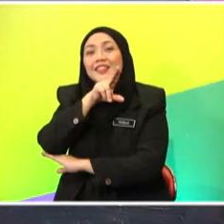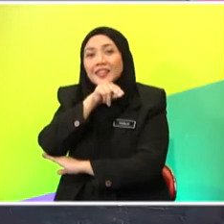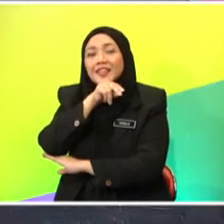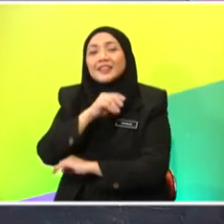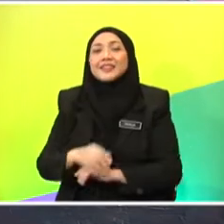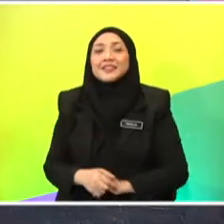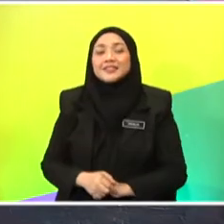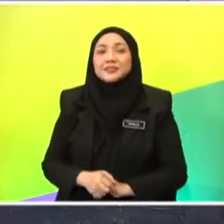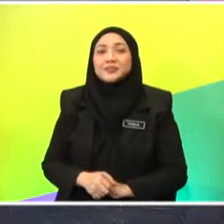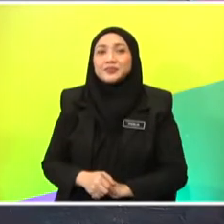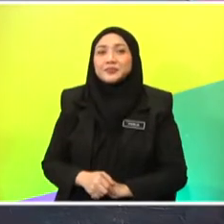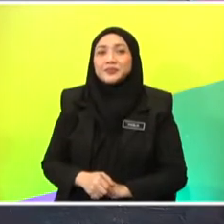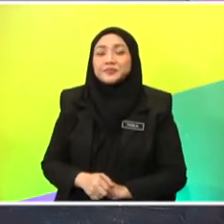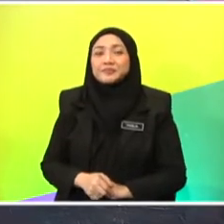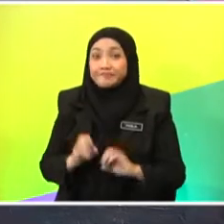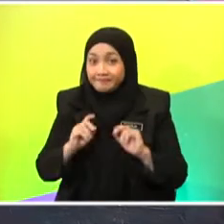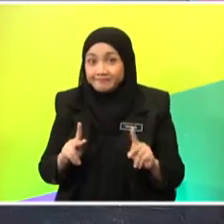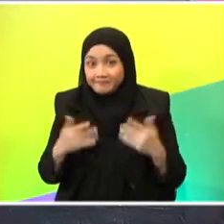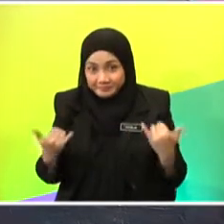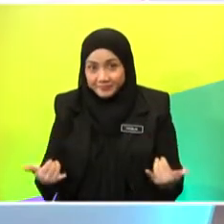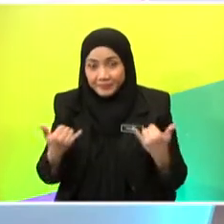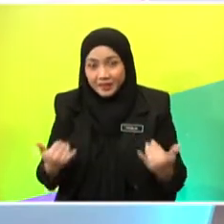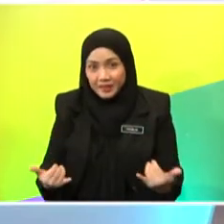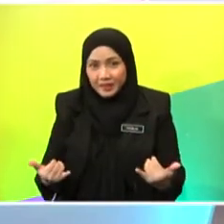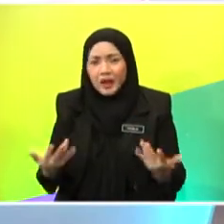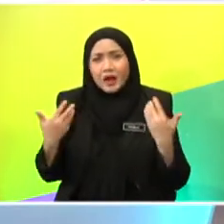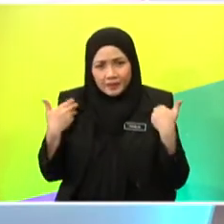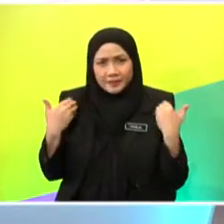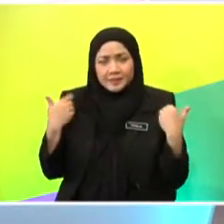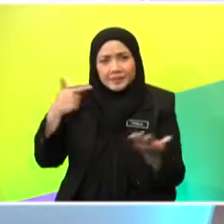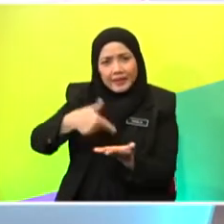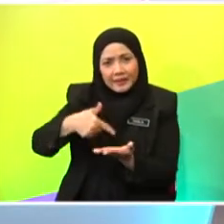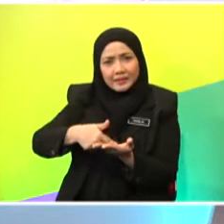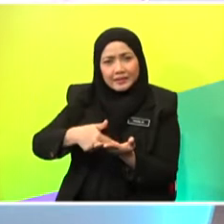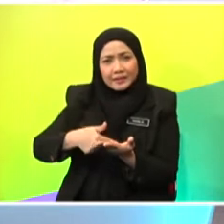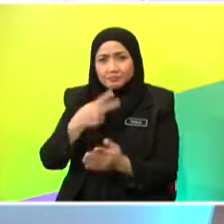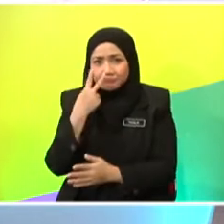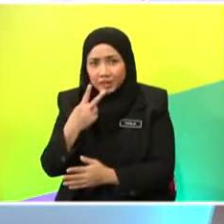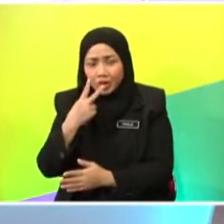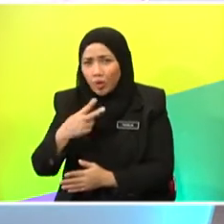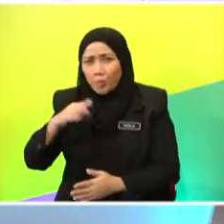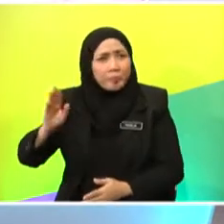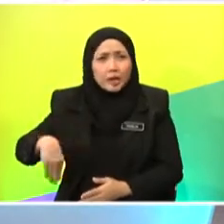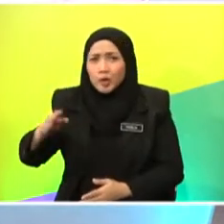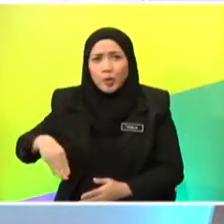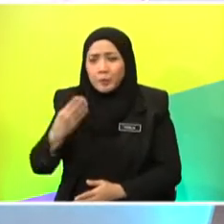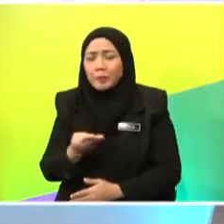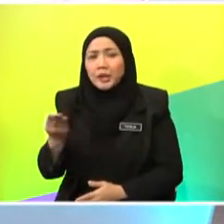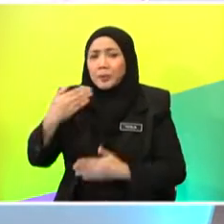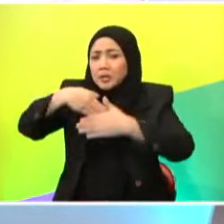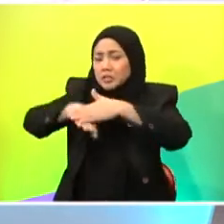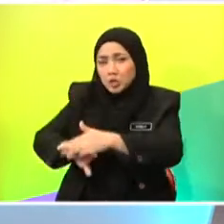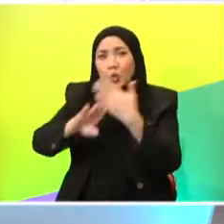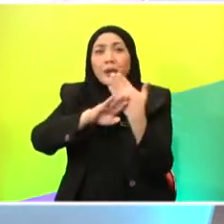yochithmaster333 oke oke adalah kita Akim tengok adik yang tak masuk lagi ada takbaku kosong